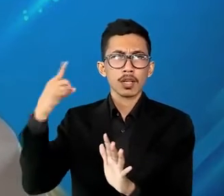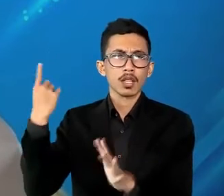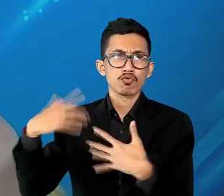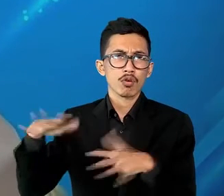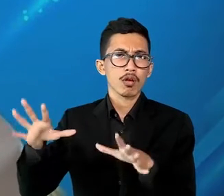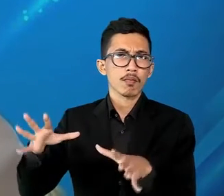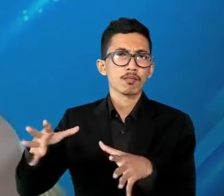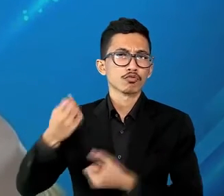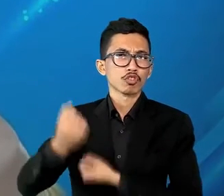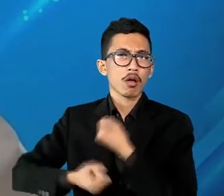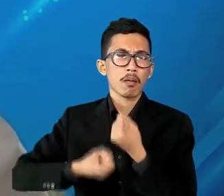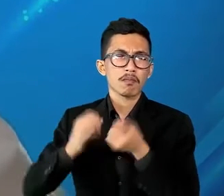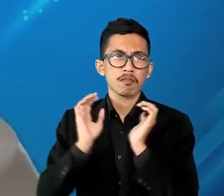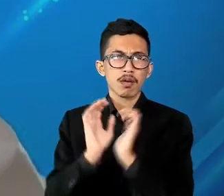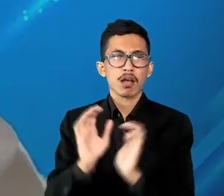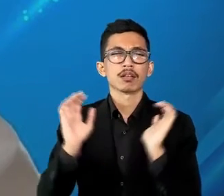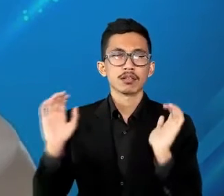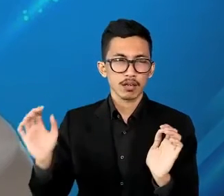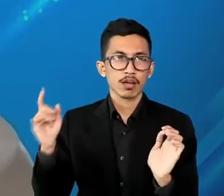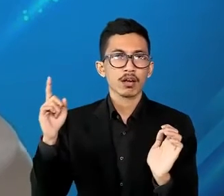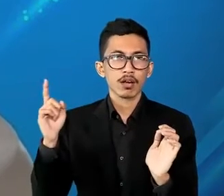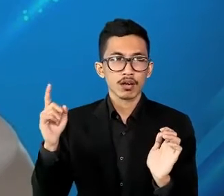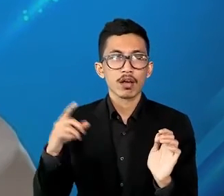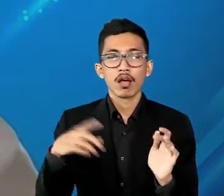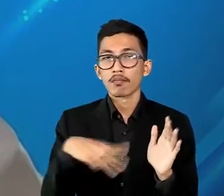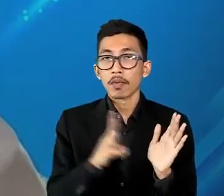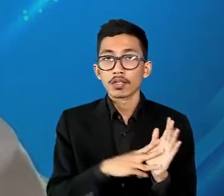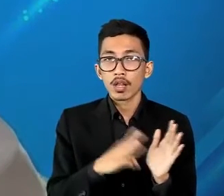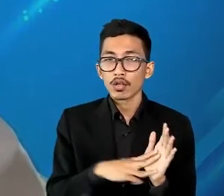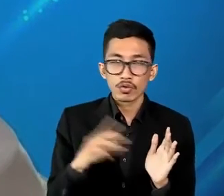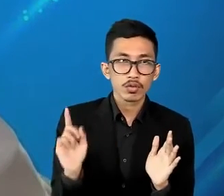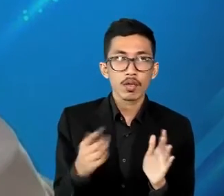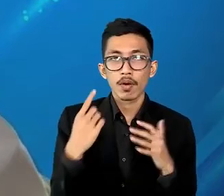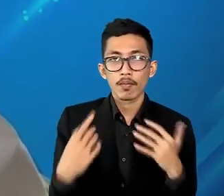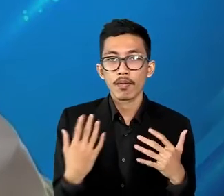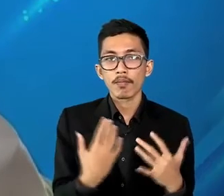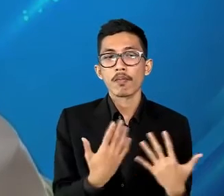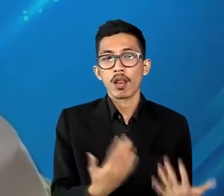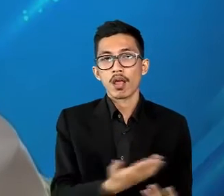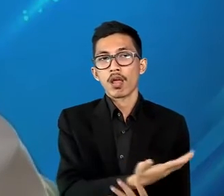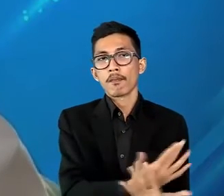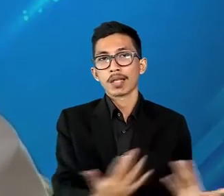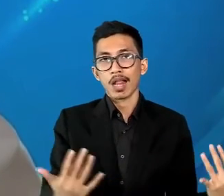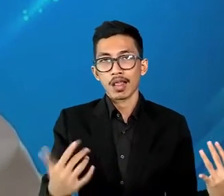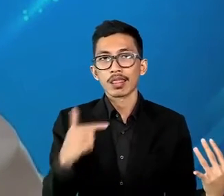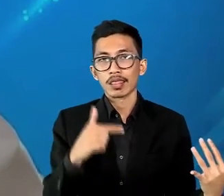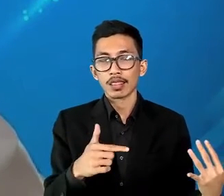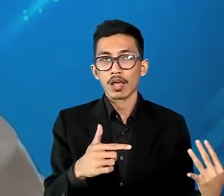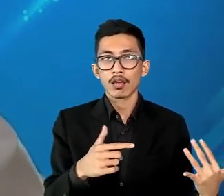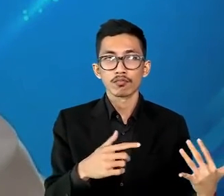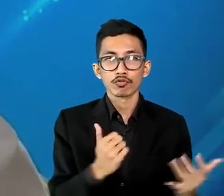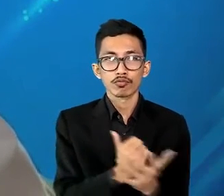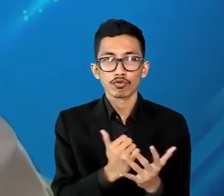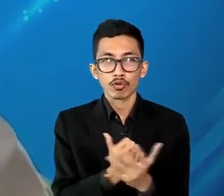hal tersebut. Tetapi yang menjadi masalah adalah bagaimana masyarakat mensikapi penularan antara orang